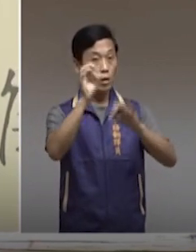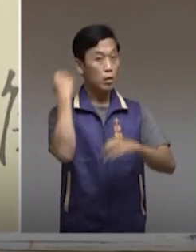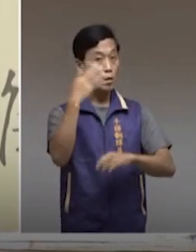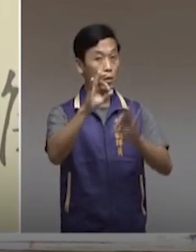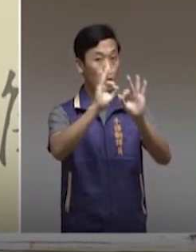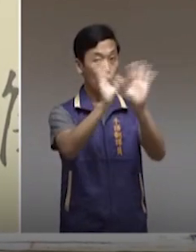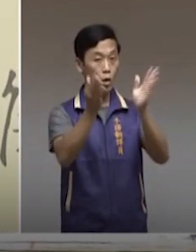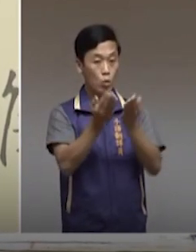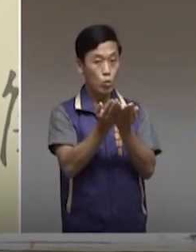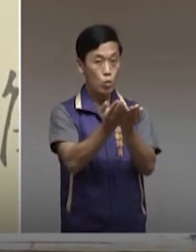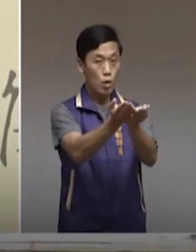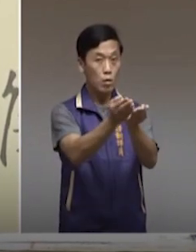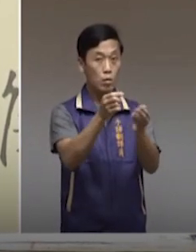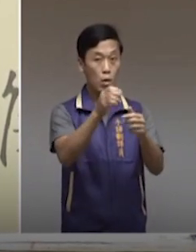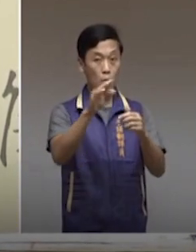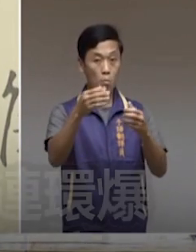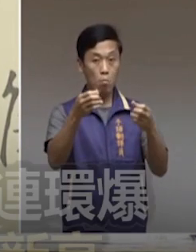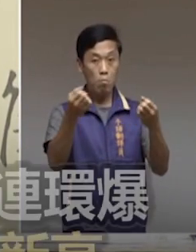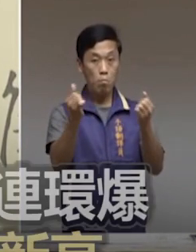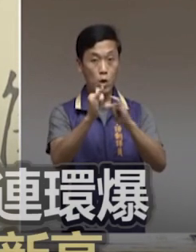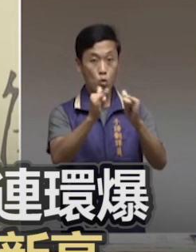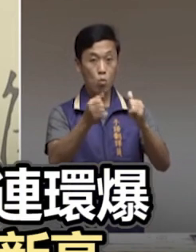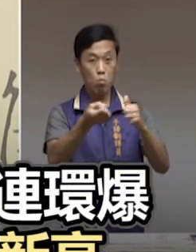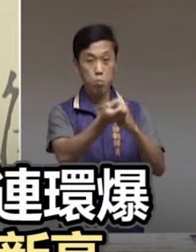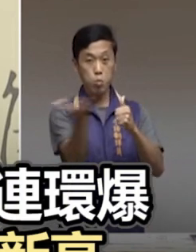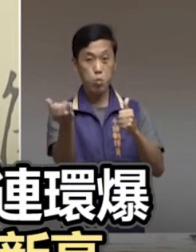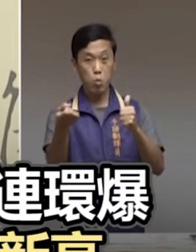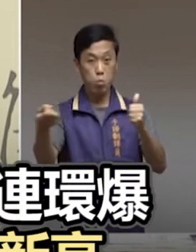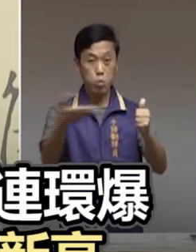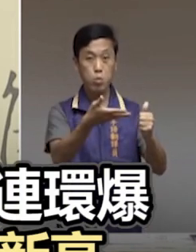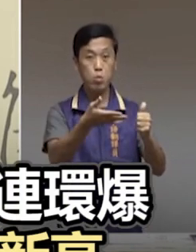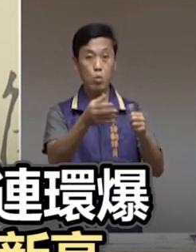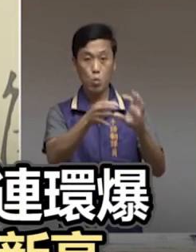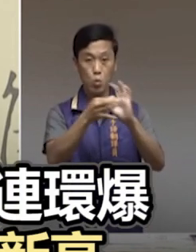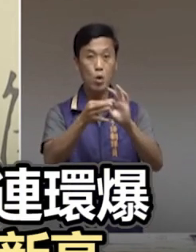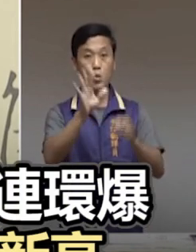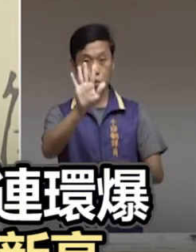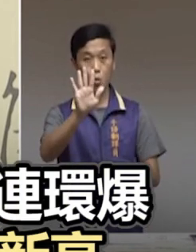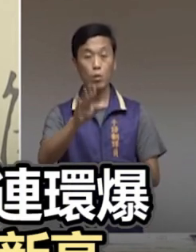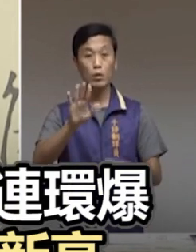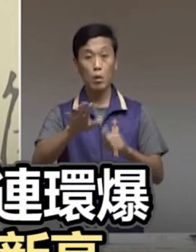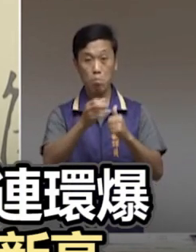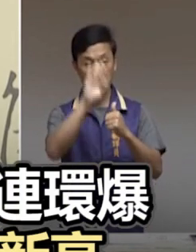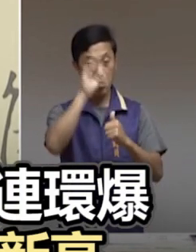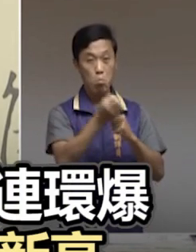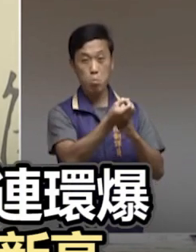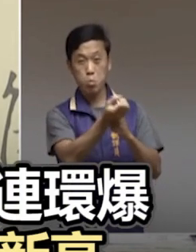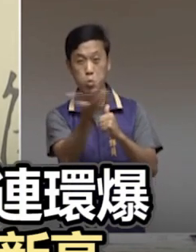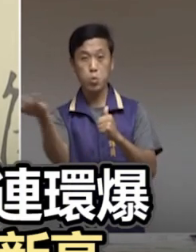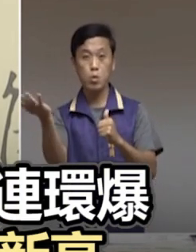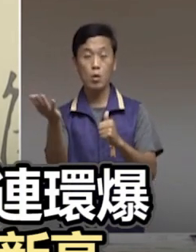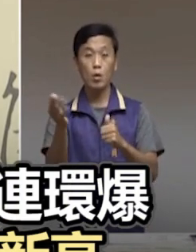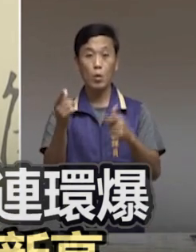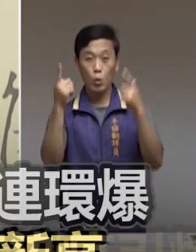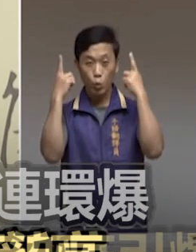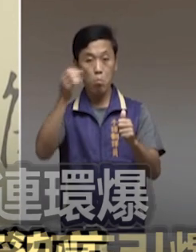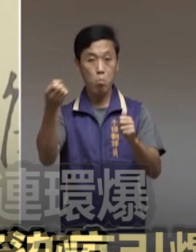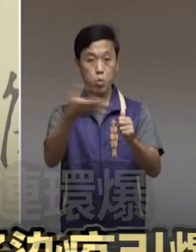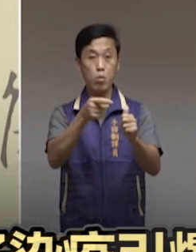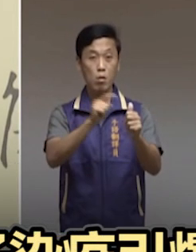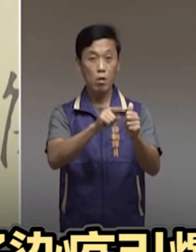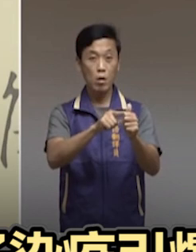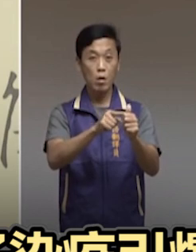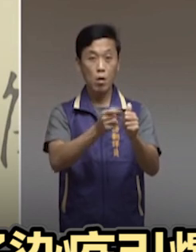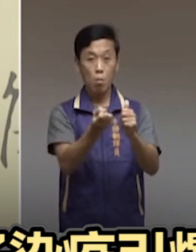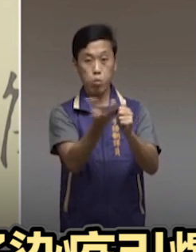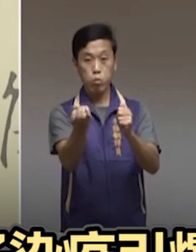染有关。那现在的传染已经从原来的传染到